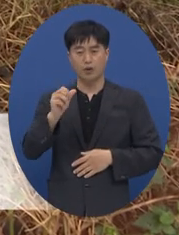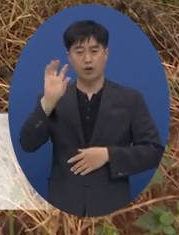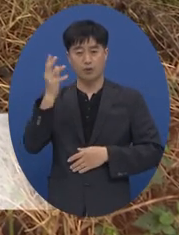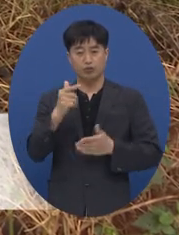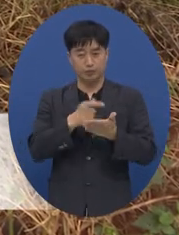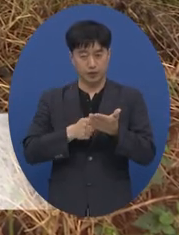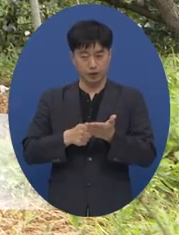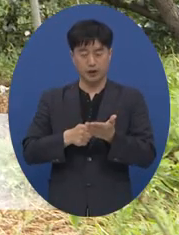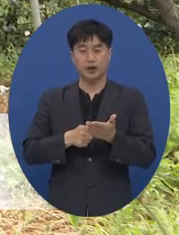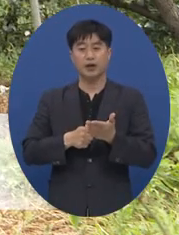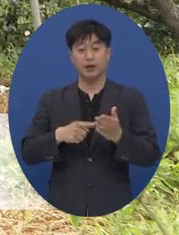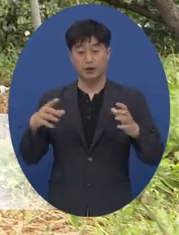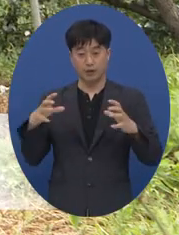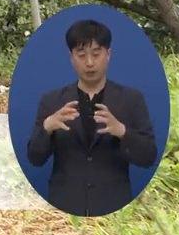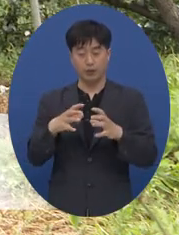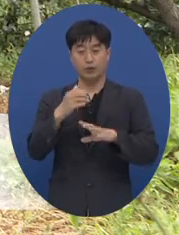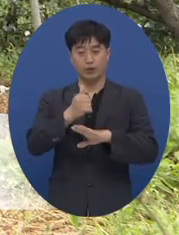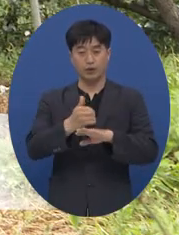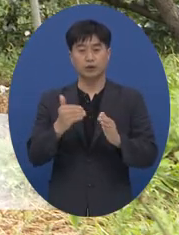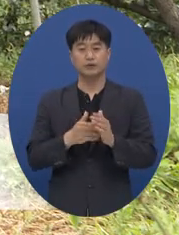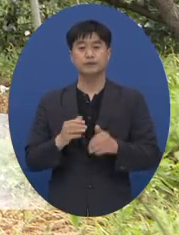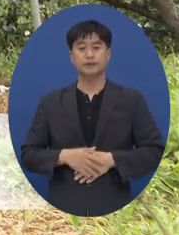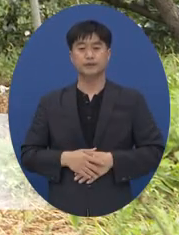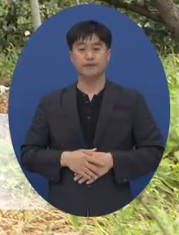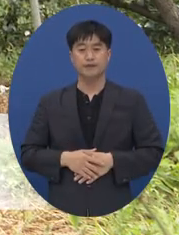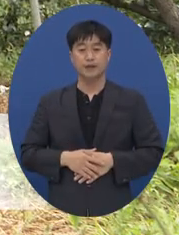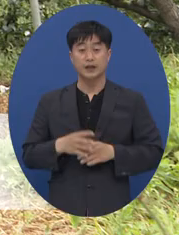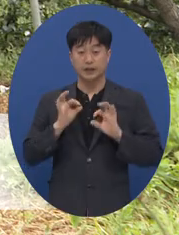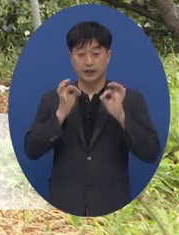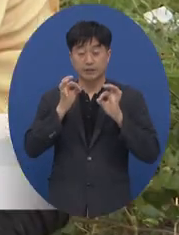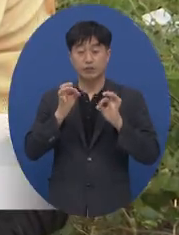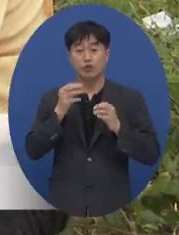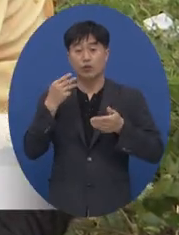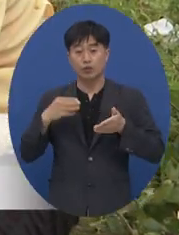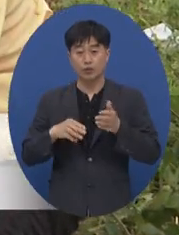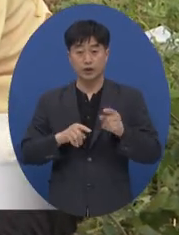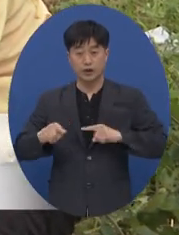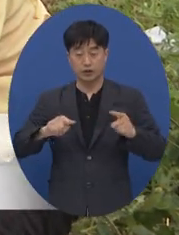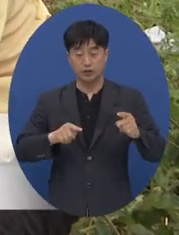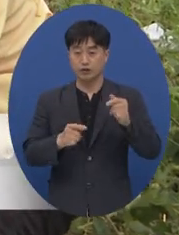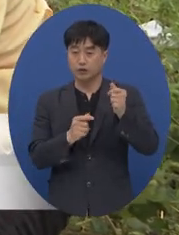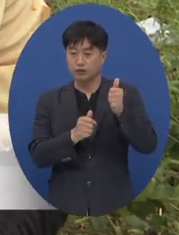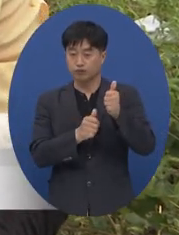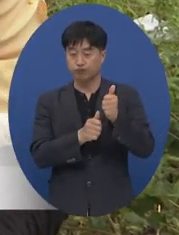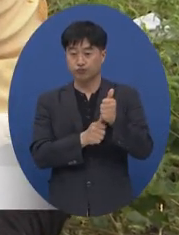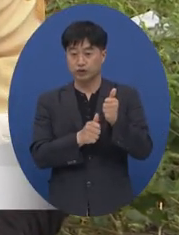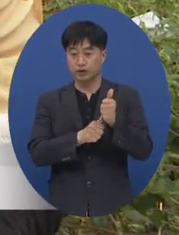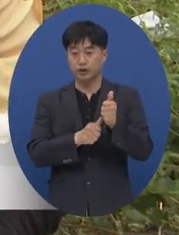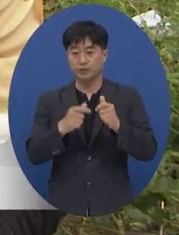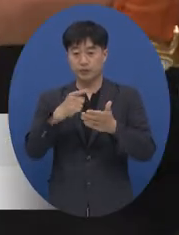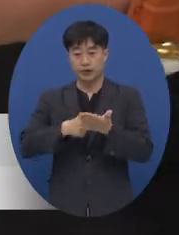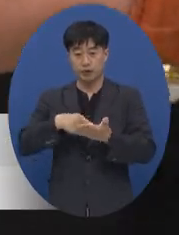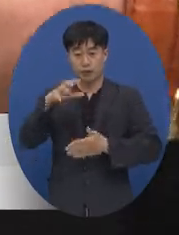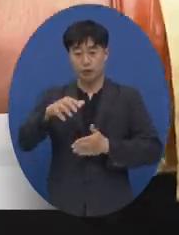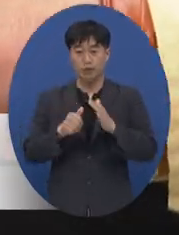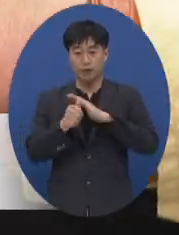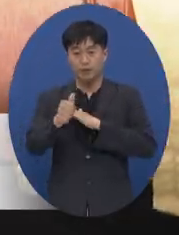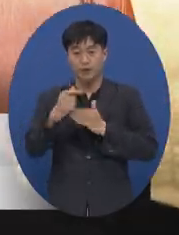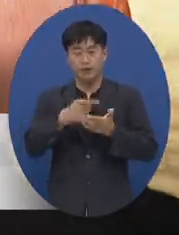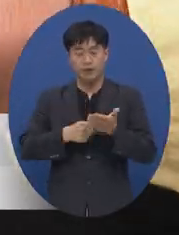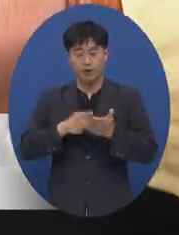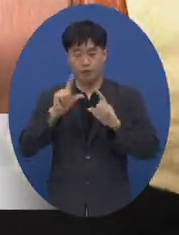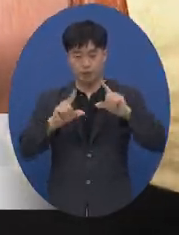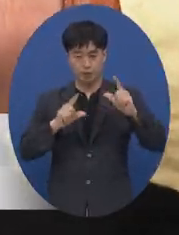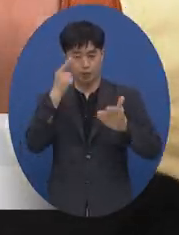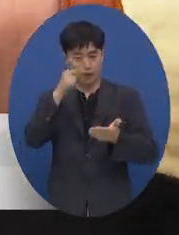피해가 났다고 잠정 집계됐습니다. 김희겸 경기도 행정일부지사는 피해 지역을 방문해 피해 상황을